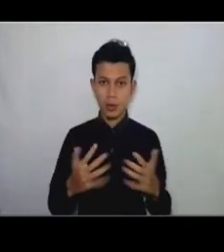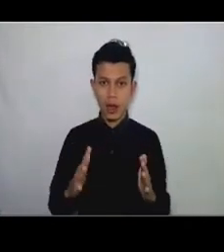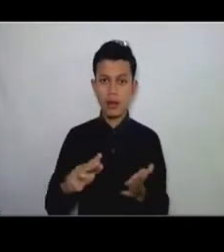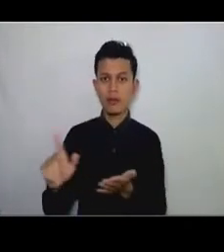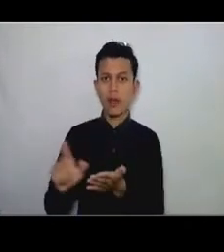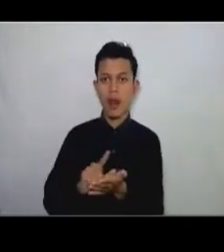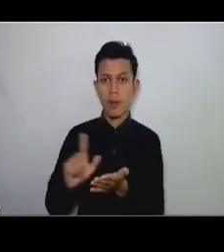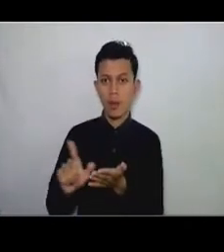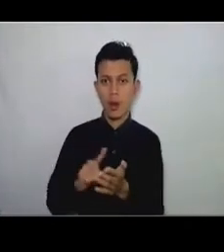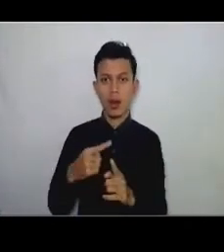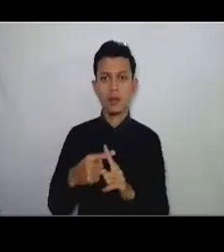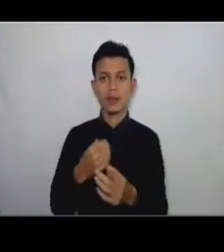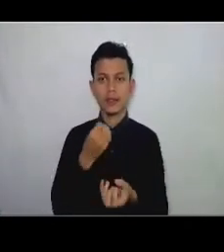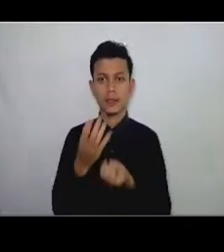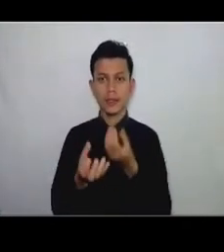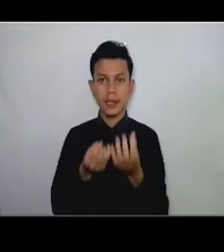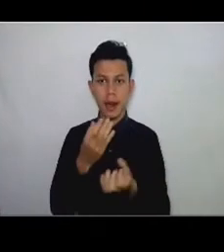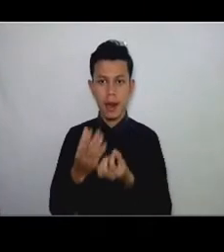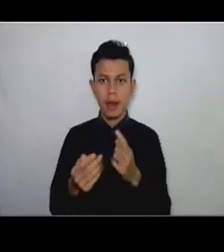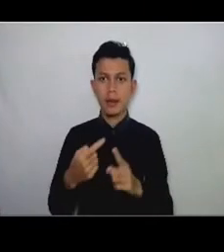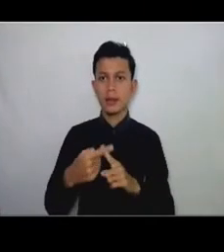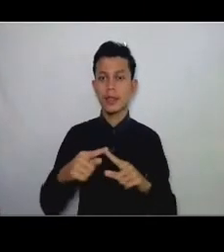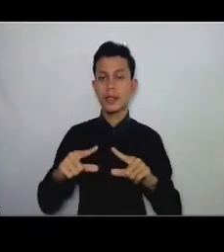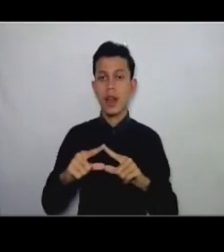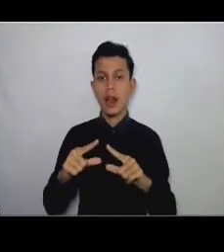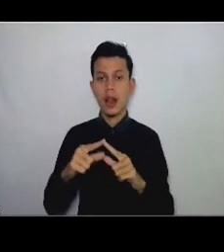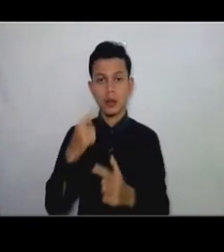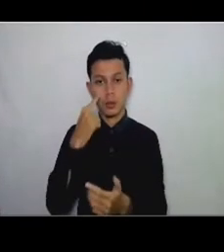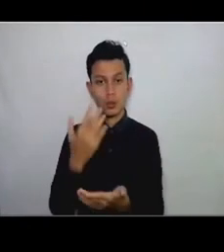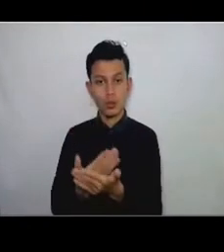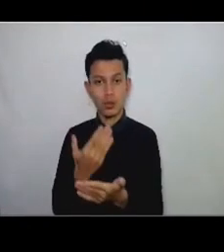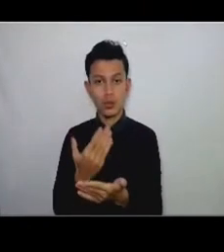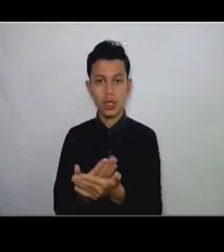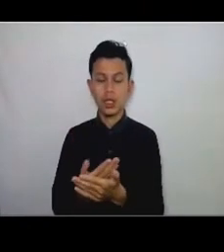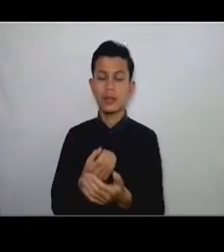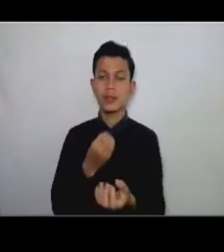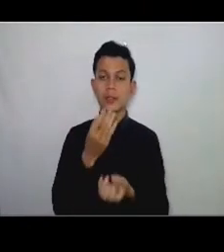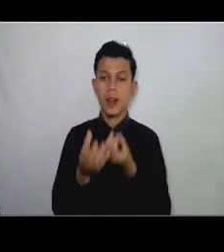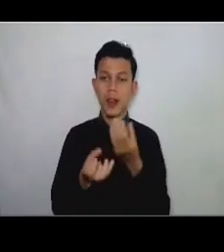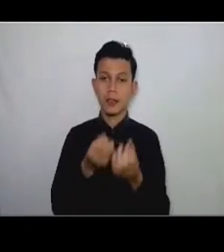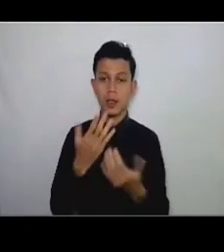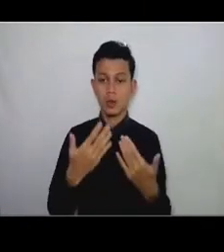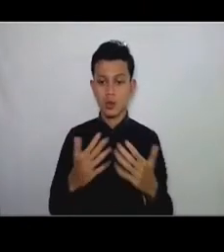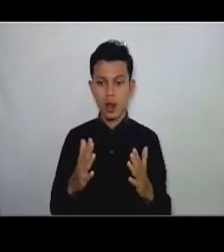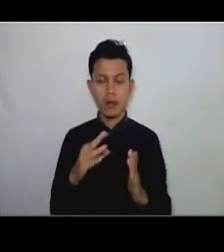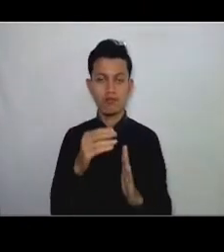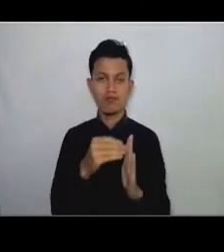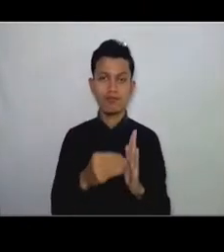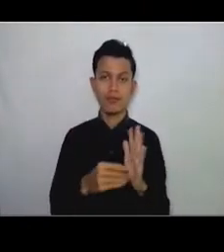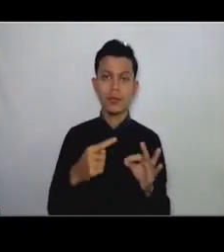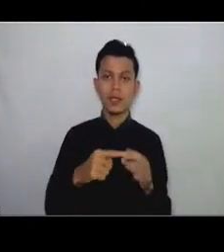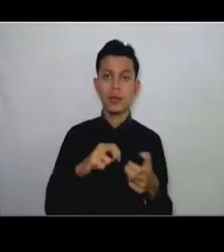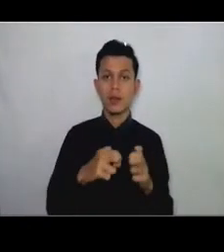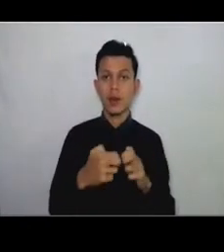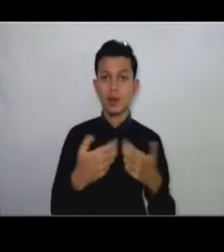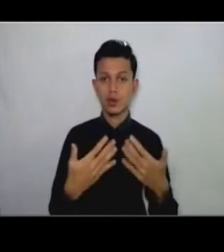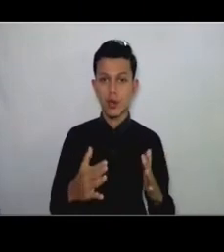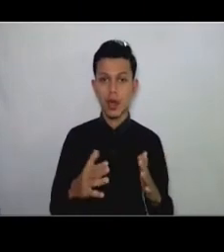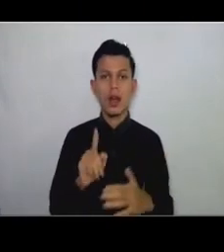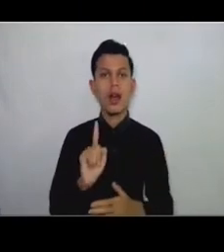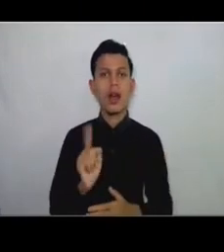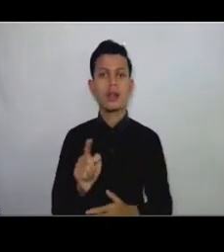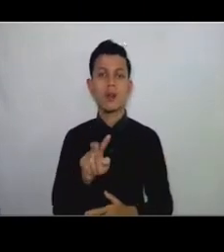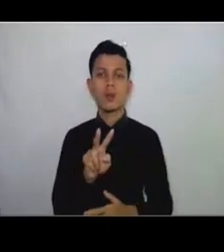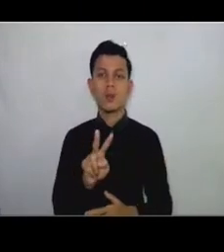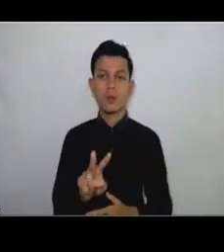dan keterangan pelapor serta alat bukti Sebagaimana telah diuraikan pada bagian duduk perkara Terdapat dua hal yang oleh